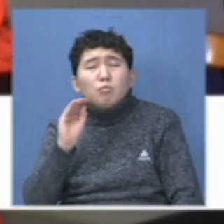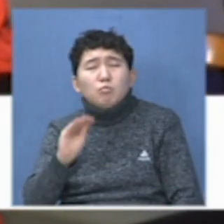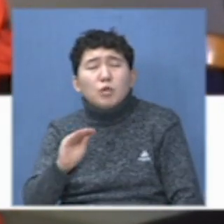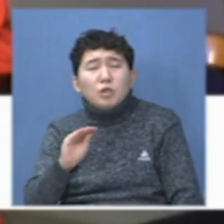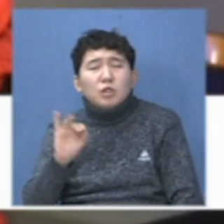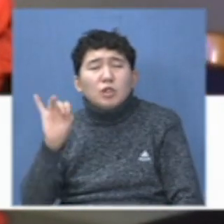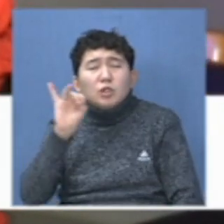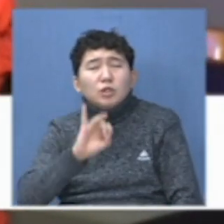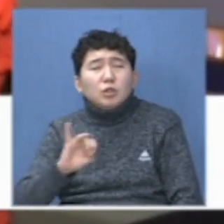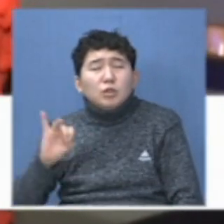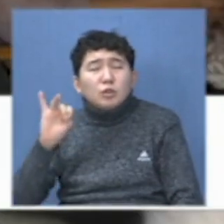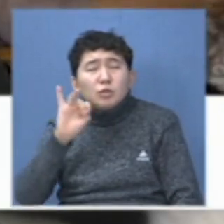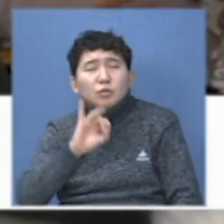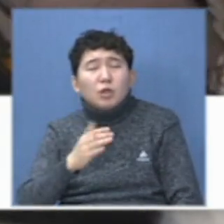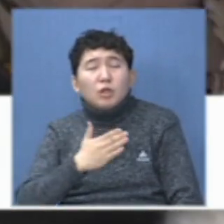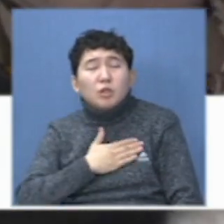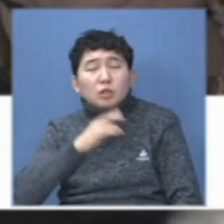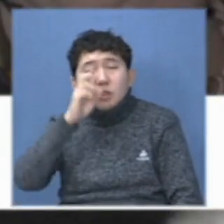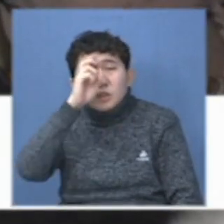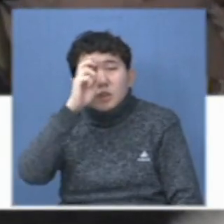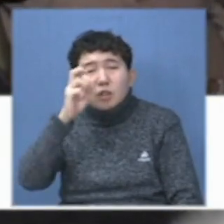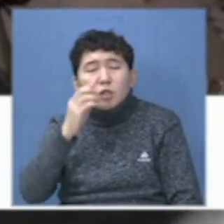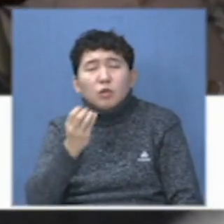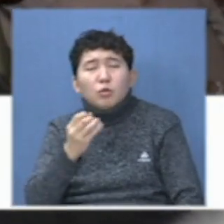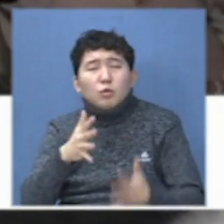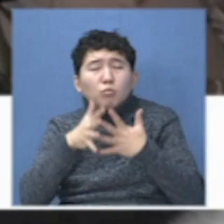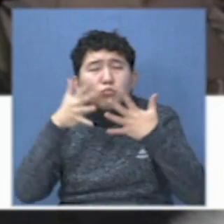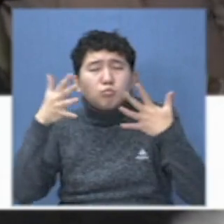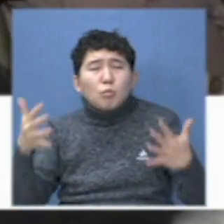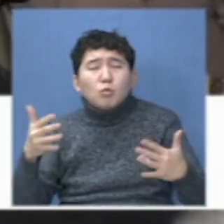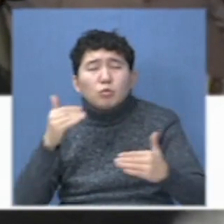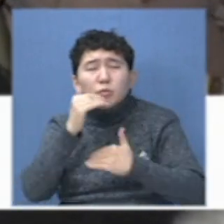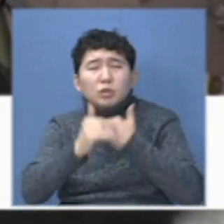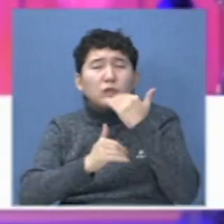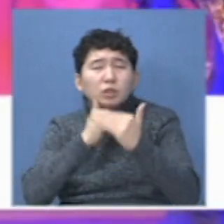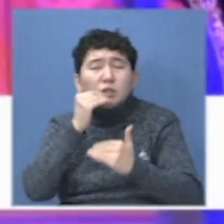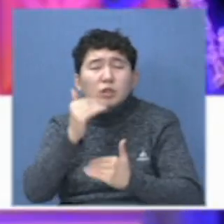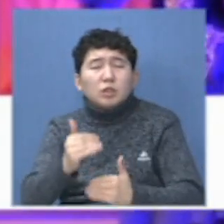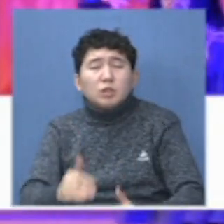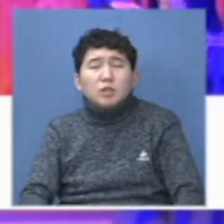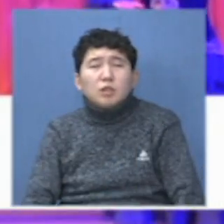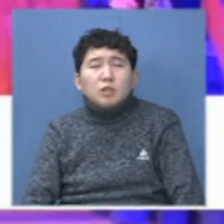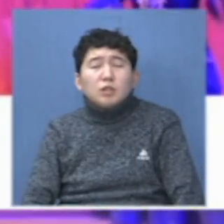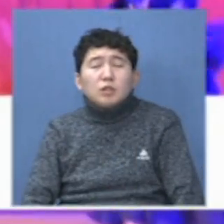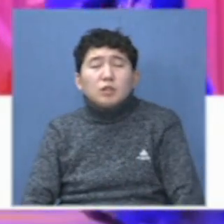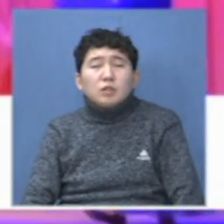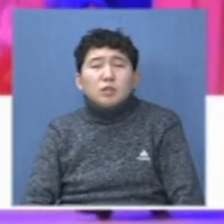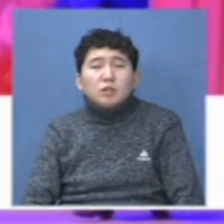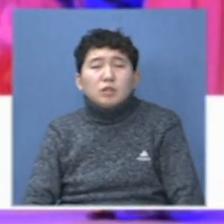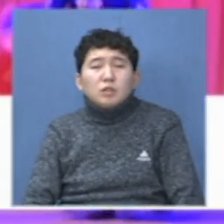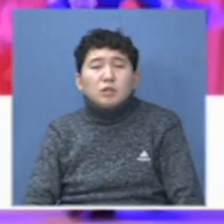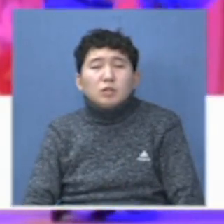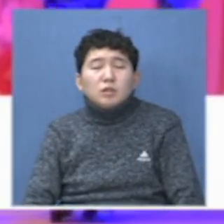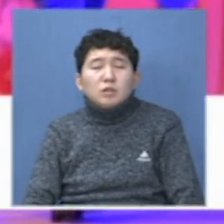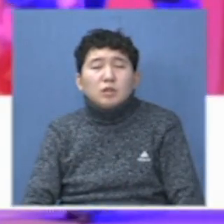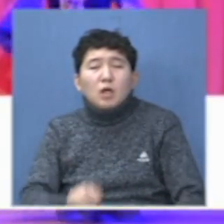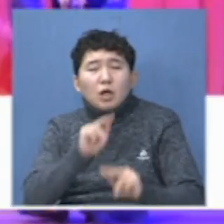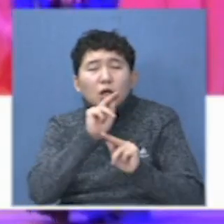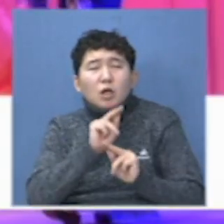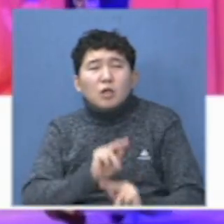к следующей дате наша страна подойдет с еще большими достижениями. В этом не стоит сомневаться, ведь на ее благо